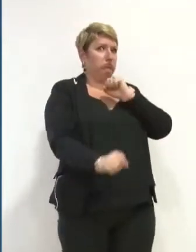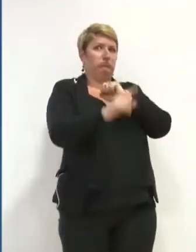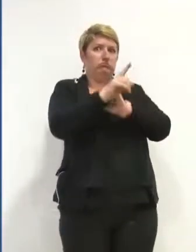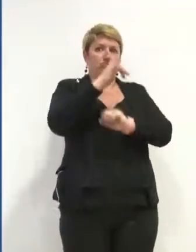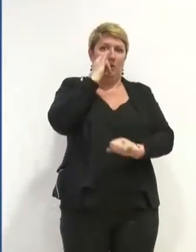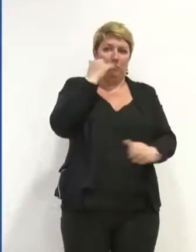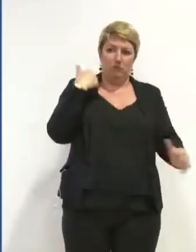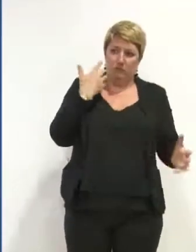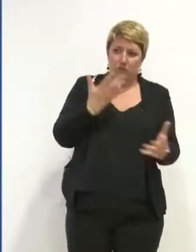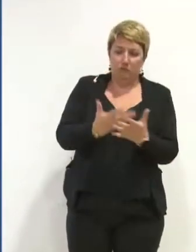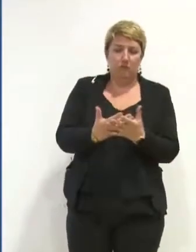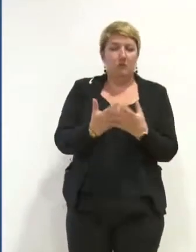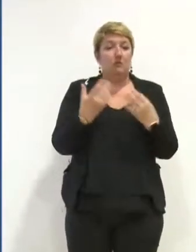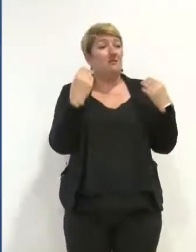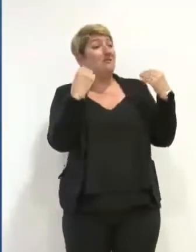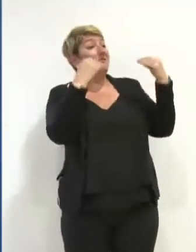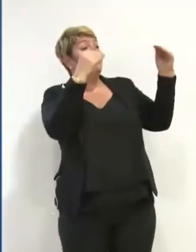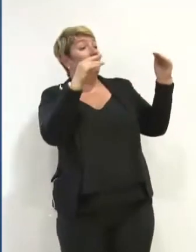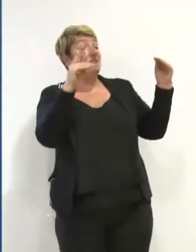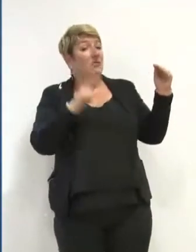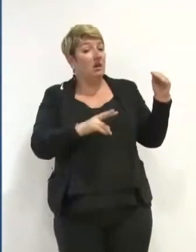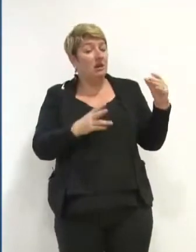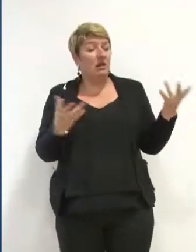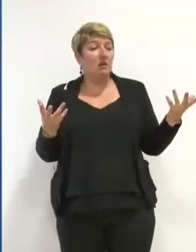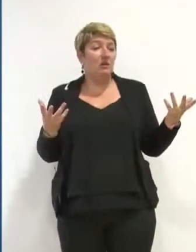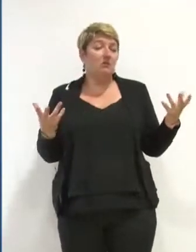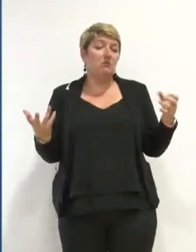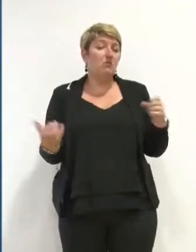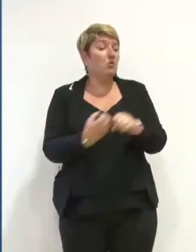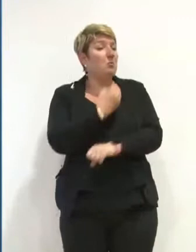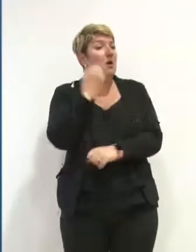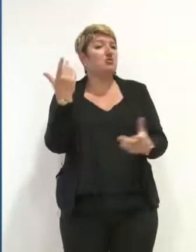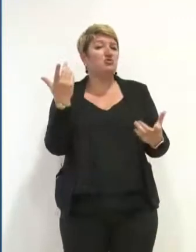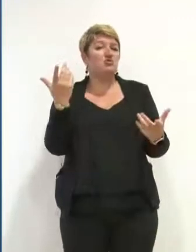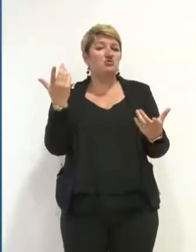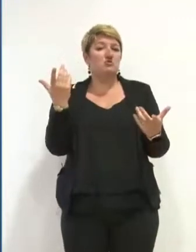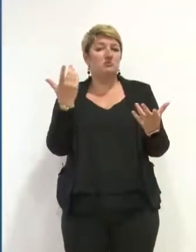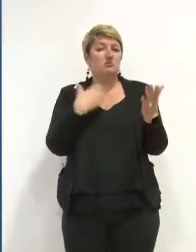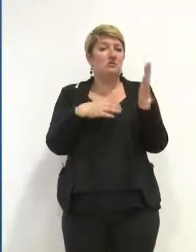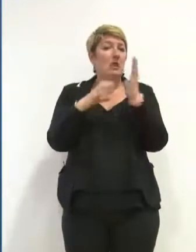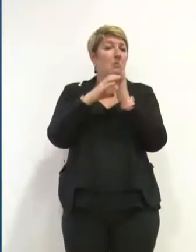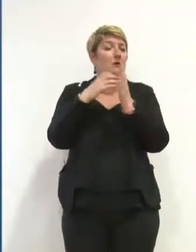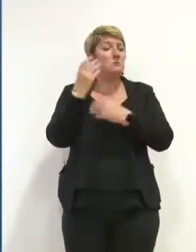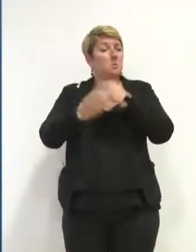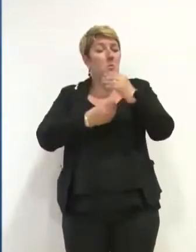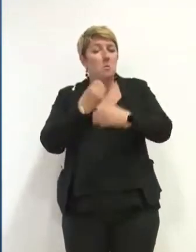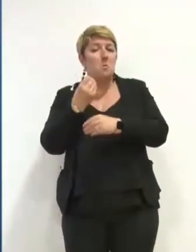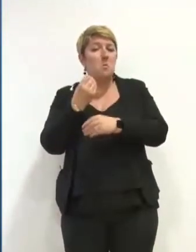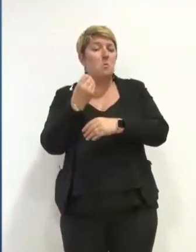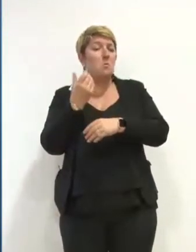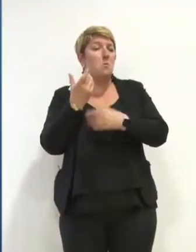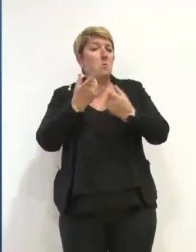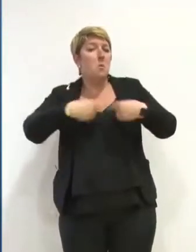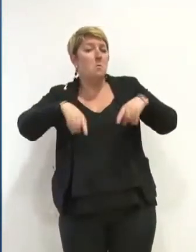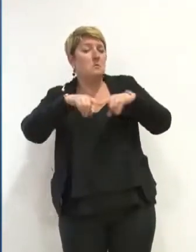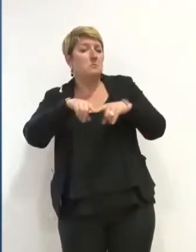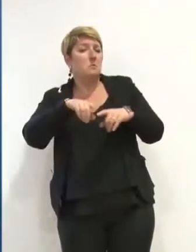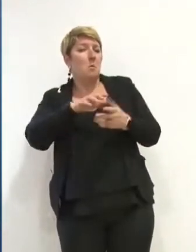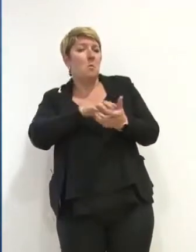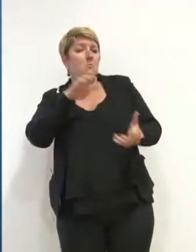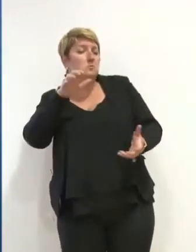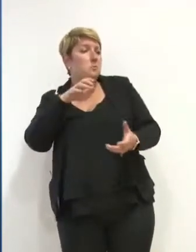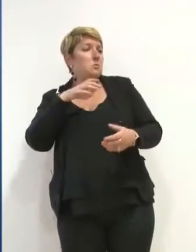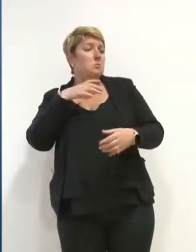d'ailleurs regretter que ces sessions n'aient jamais véritablement été fait l'objet d'une alerte en commission ressources ou dans